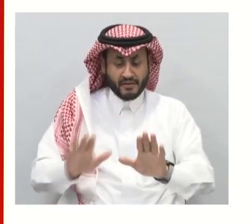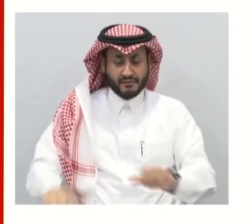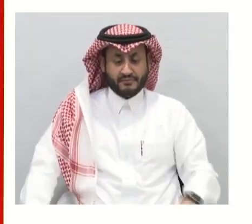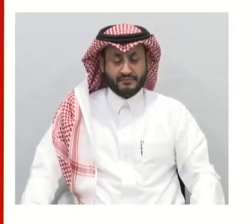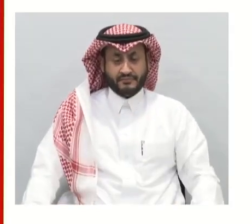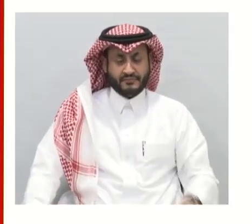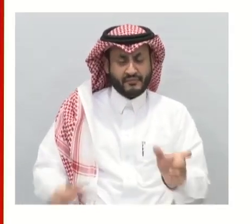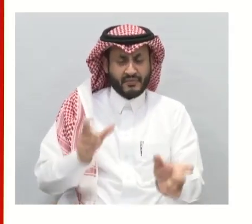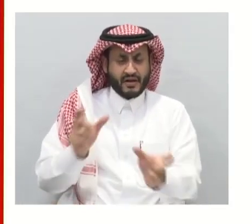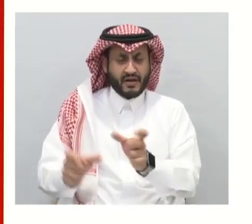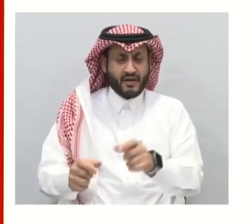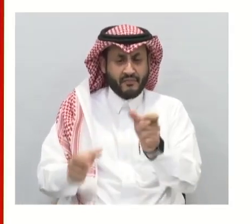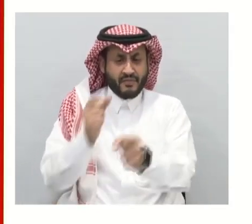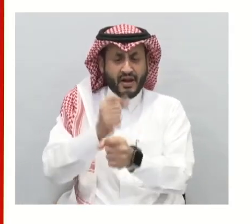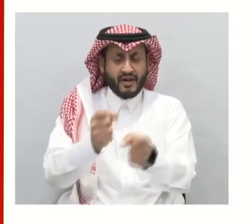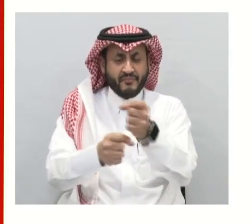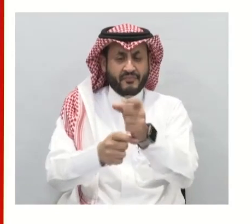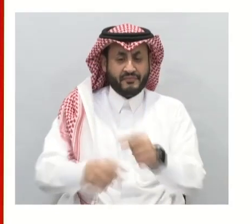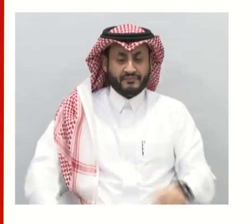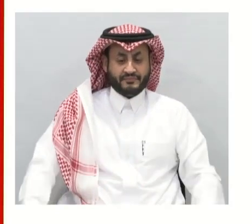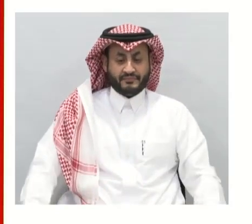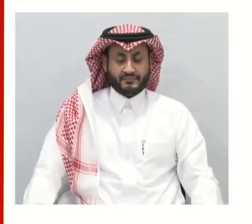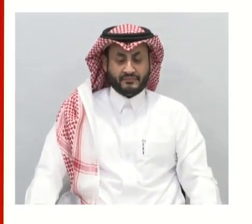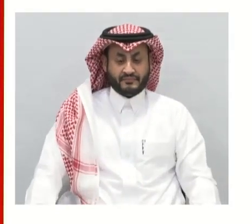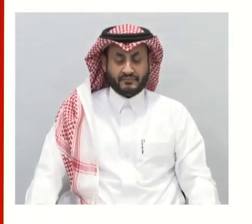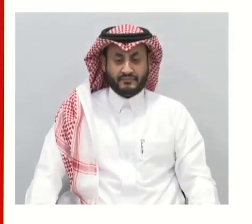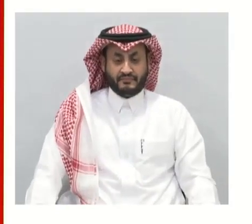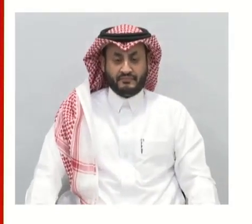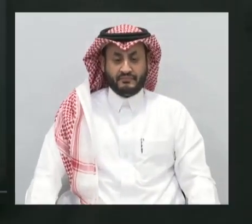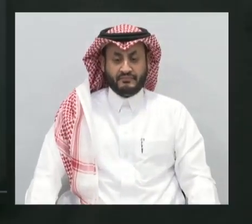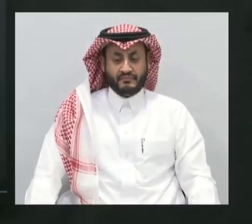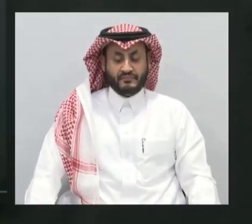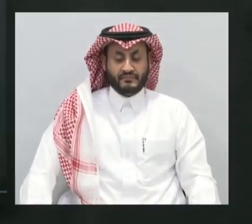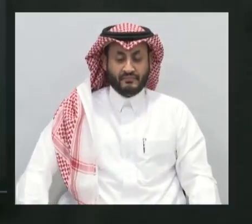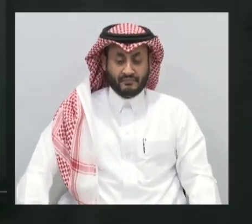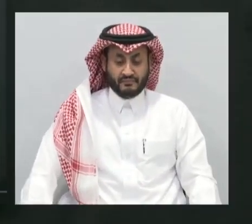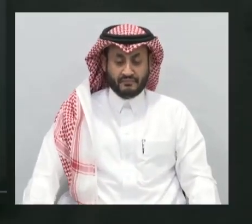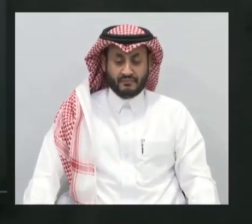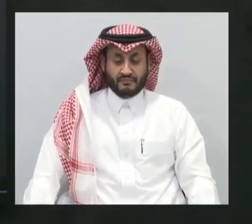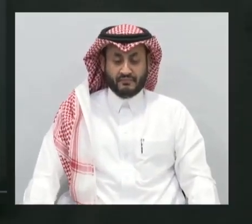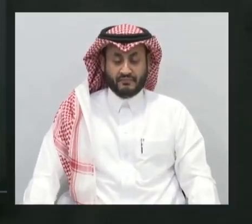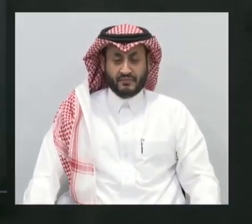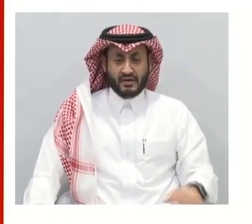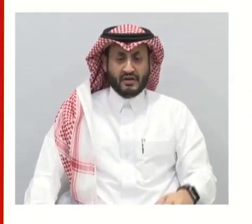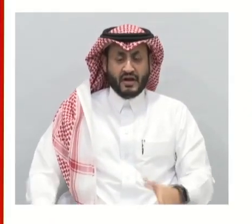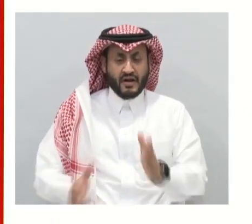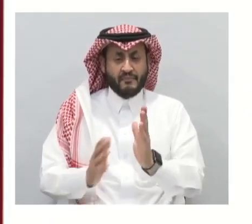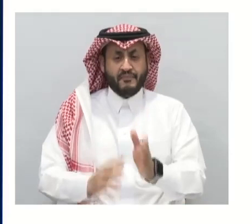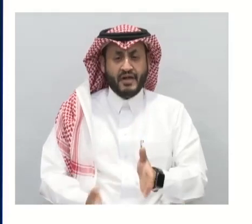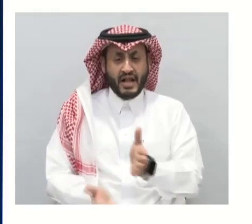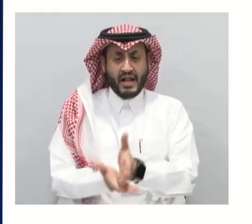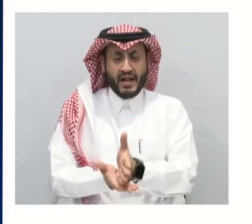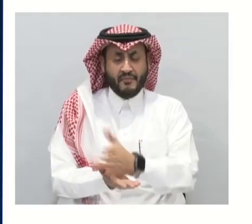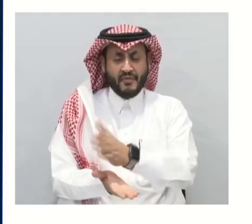مكونات الجهاز العصبي نتطرق اليوم ما هي وظائف الحواس لعمليات الاتزان